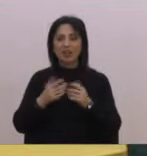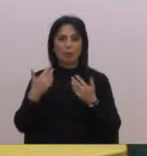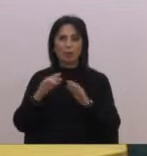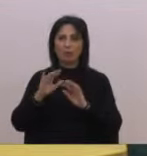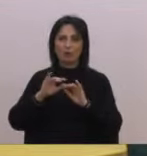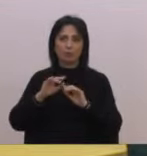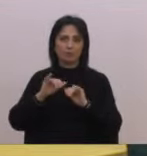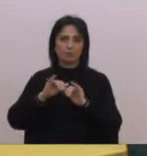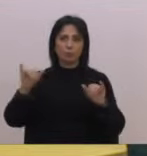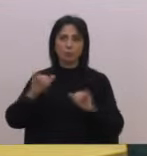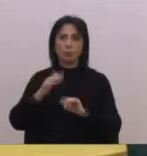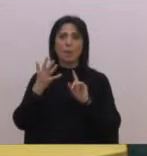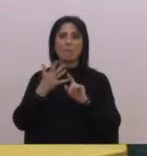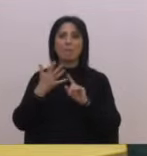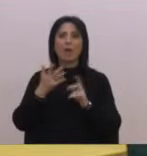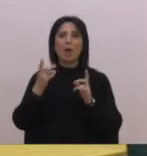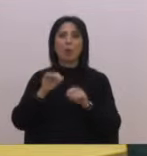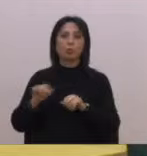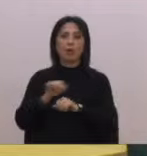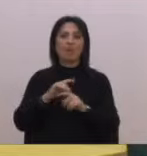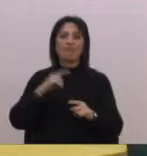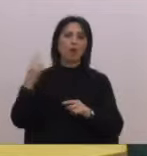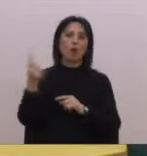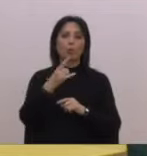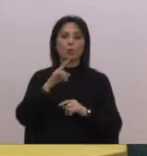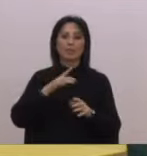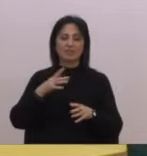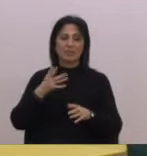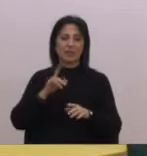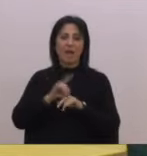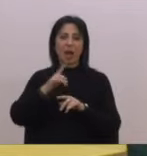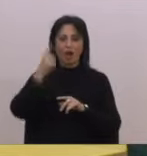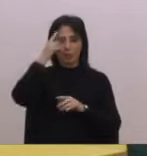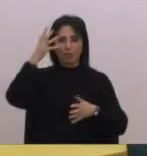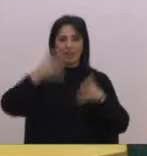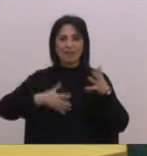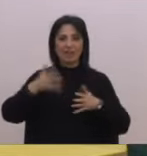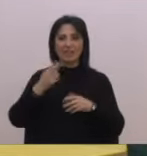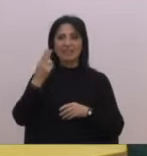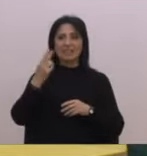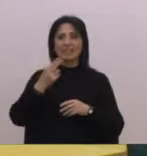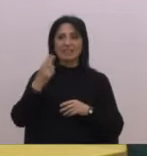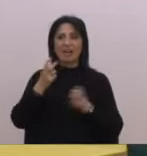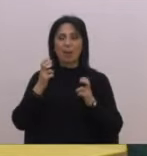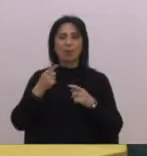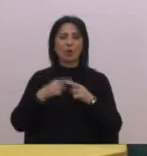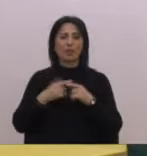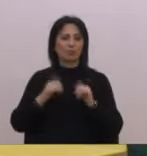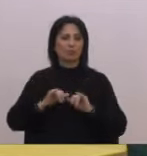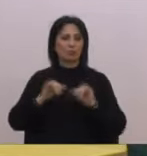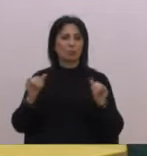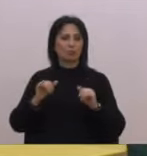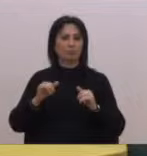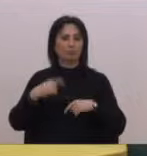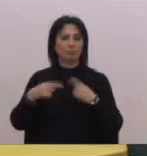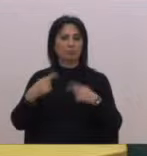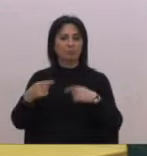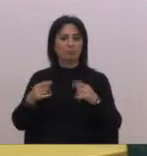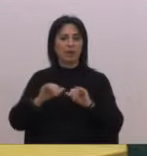და მეხუთე ინდუსტრიული რევოლუცია სწორედ ხელოვნური ინტელექტის და ციფრული ტექნოლოგიების დანერგვასა